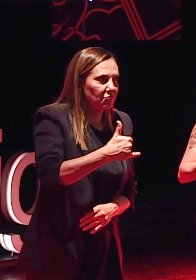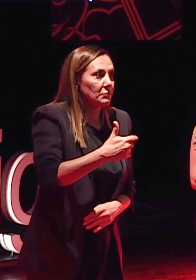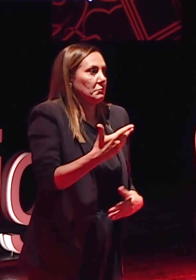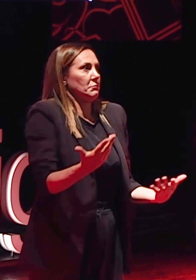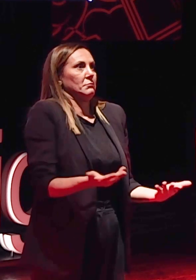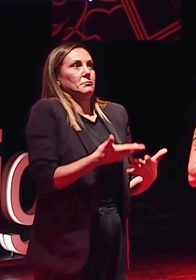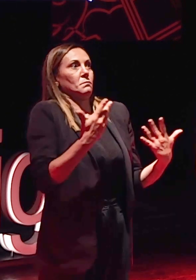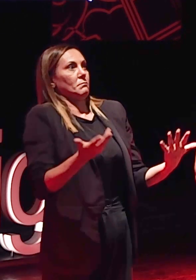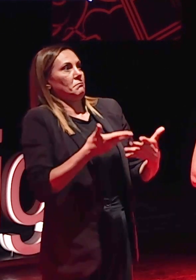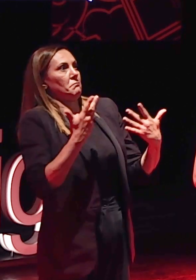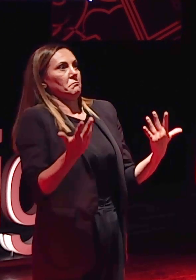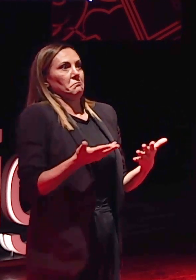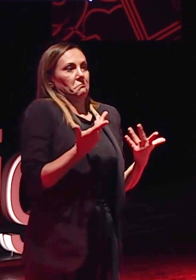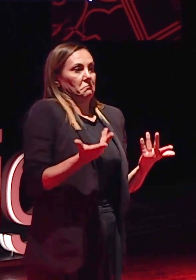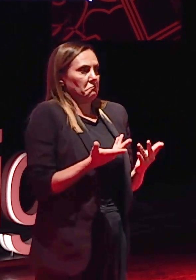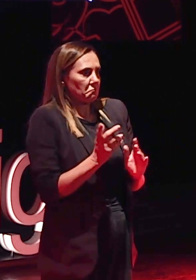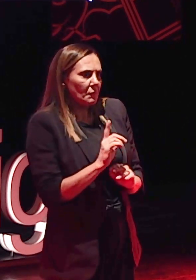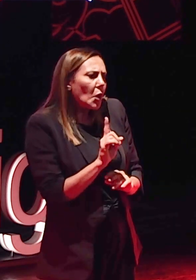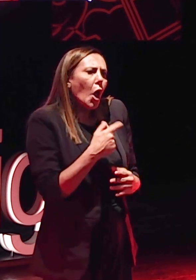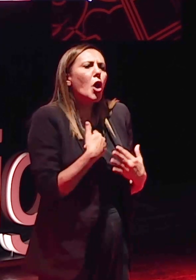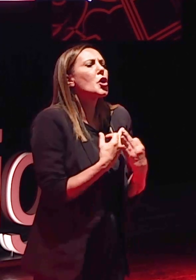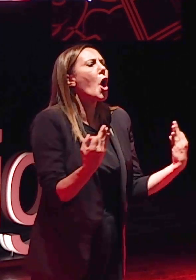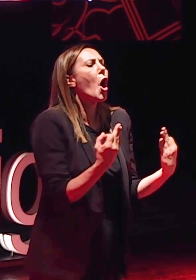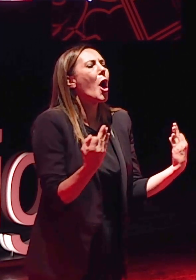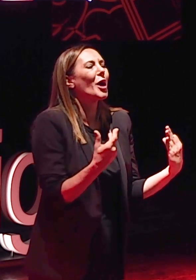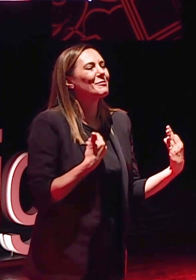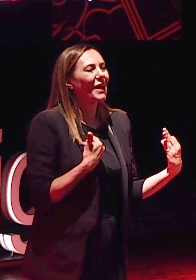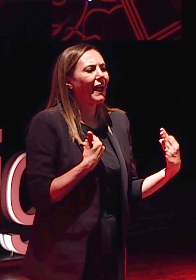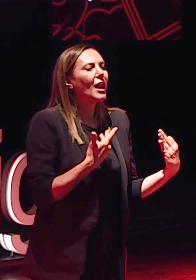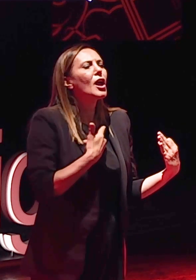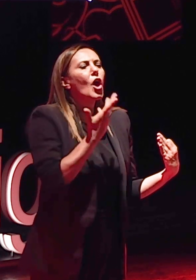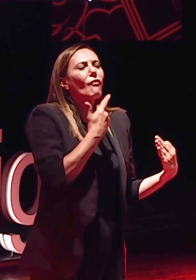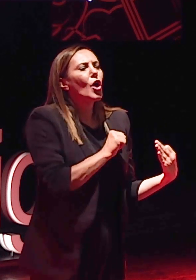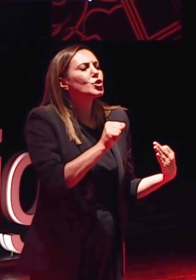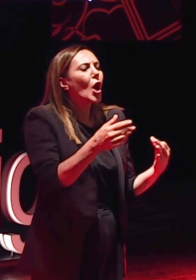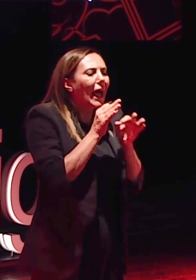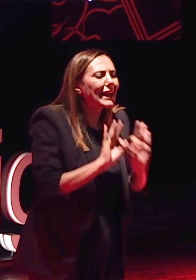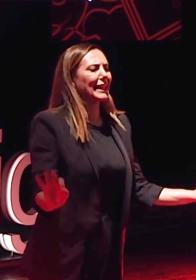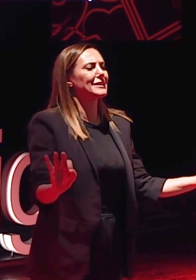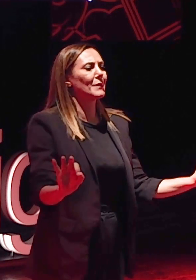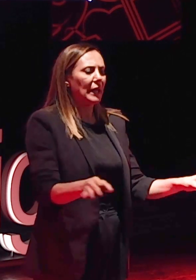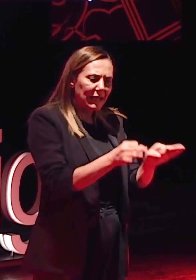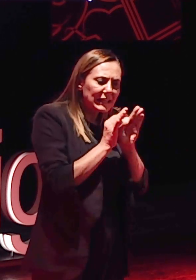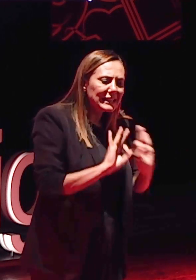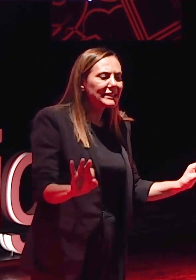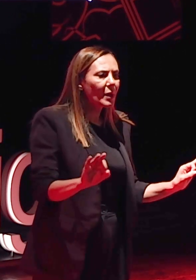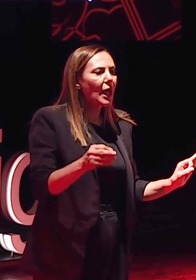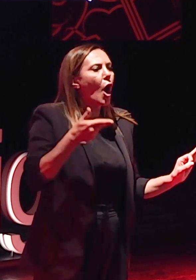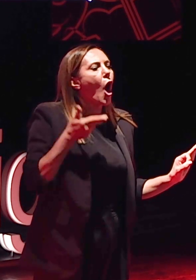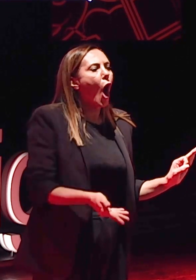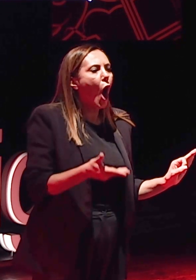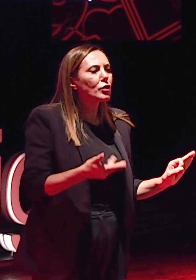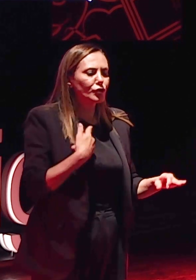Così troppo Insomma esosa volevo essere normale ed essere rispettata quel rispetto che mi porta oggi ad